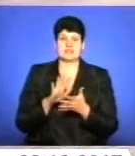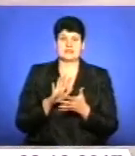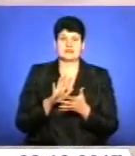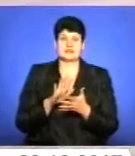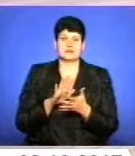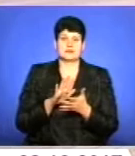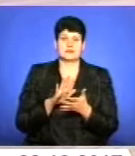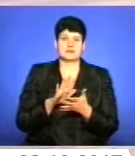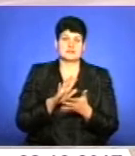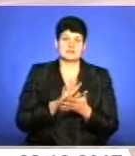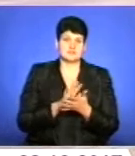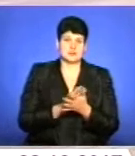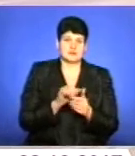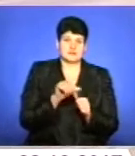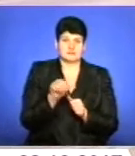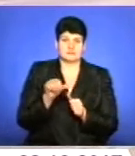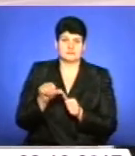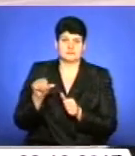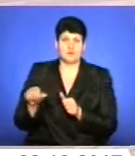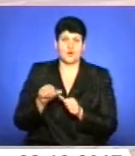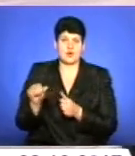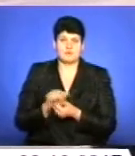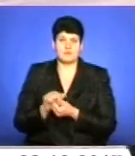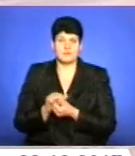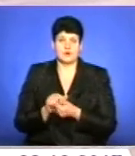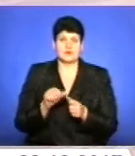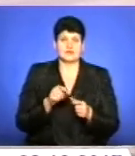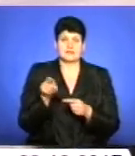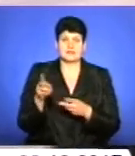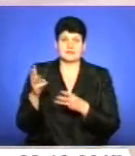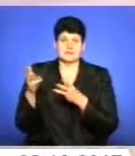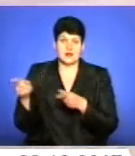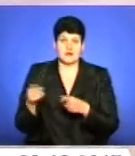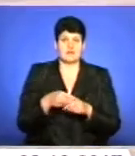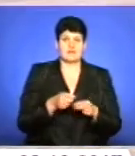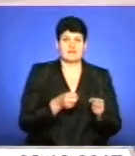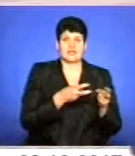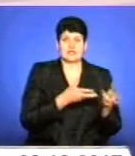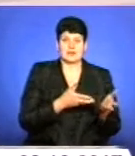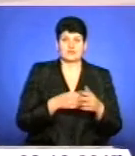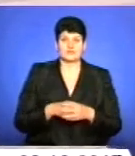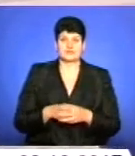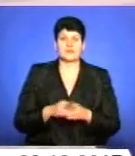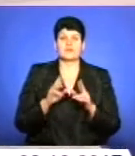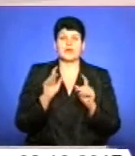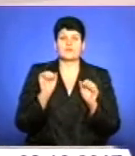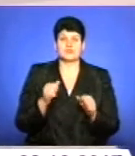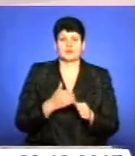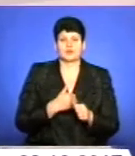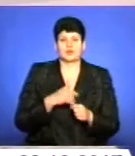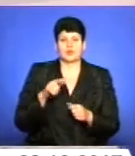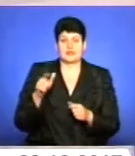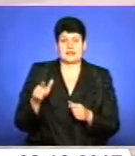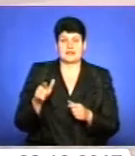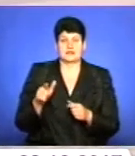папірове. Я так і те спалюю, а те викидаємо. Як можна заохотити людей